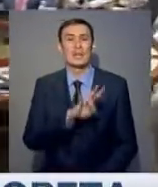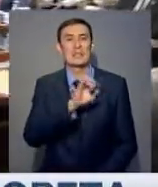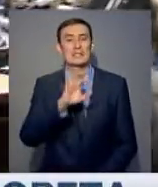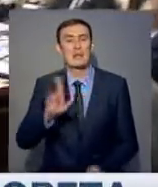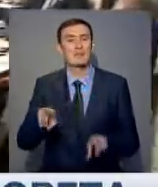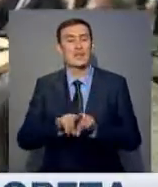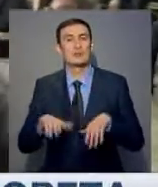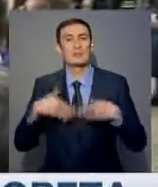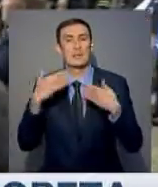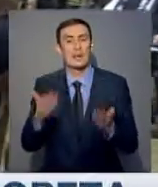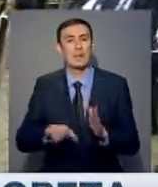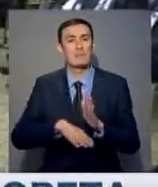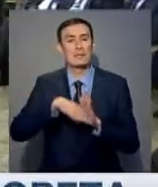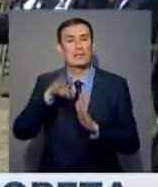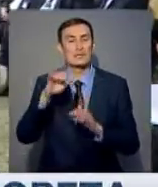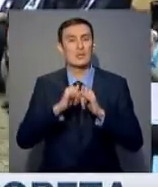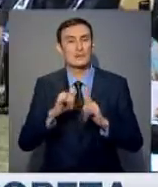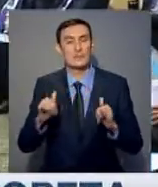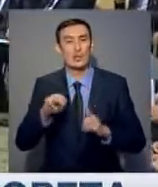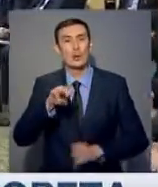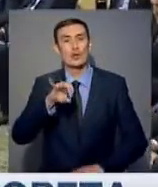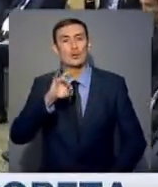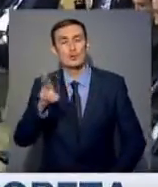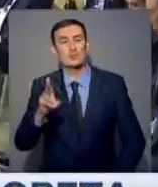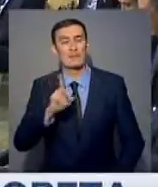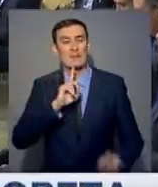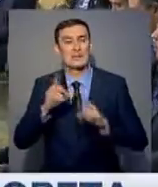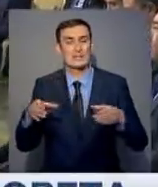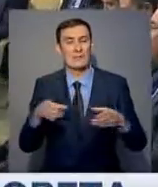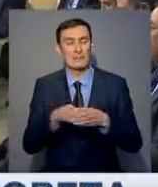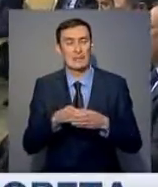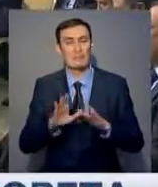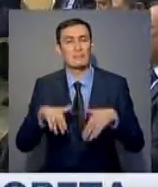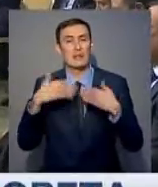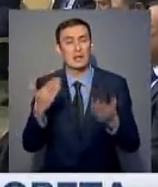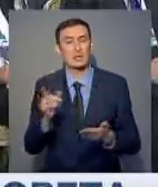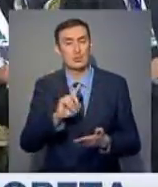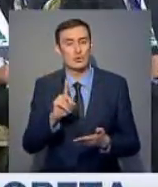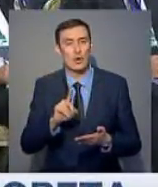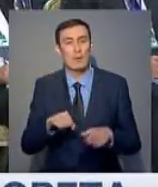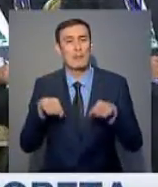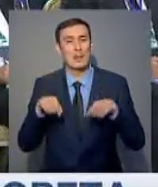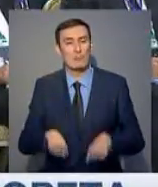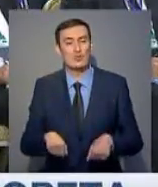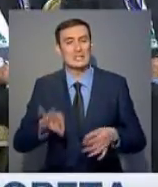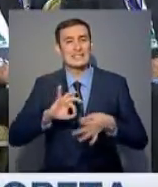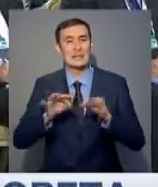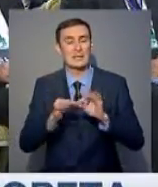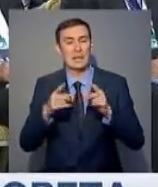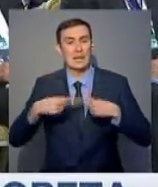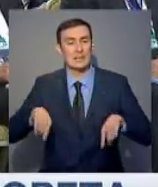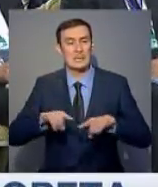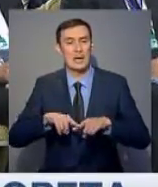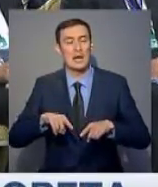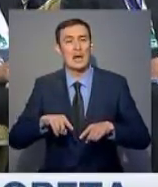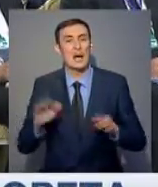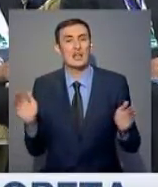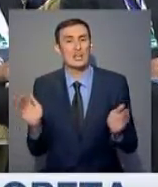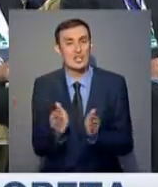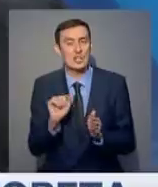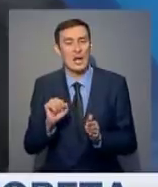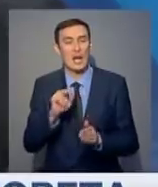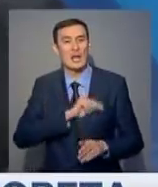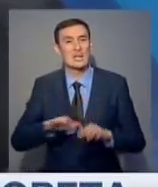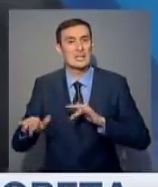выдвинул идеи по модернизации тюркского совета глава государства отметил сегодня полномочия секретариата организации ограничены а в